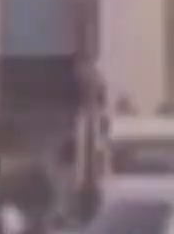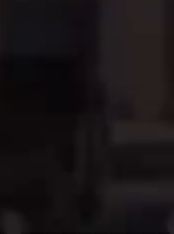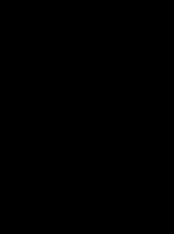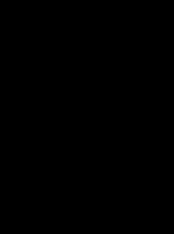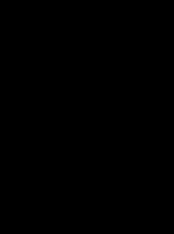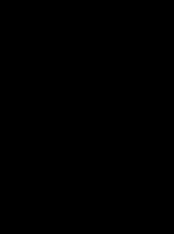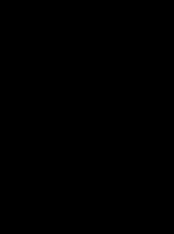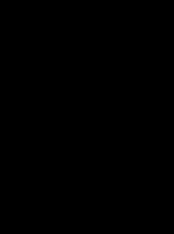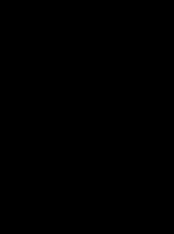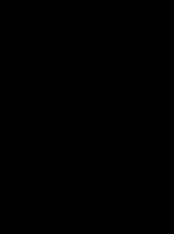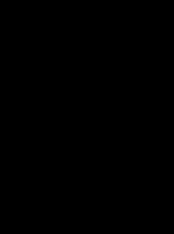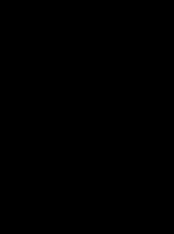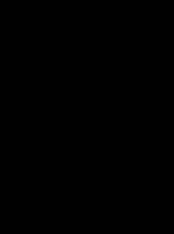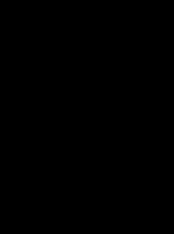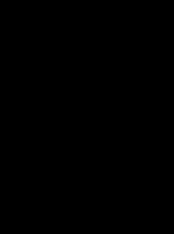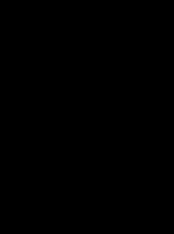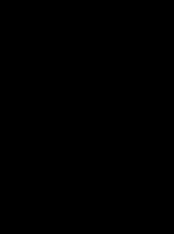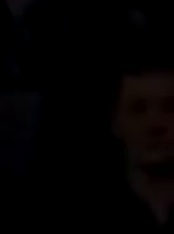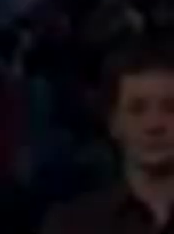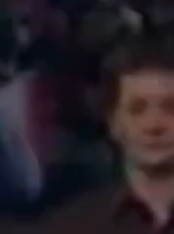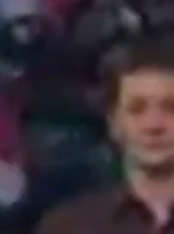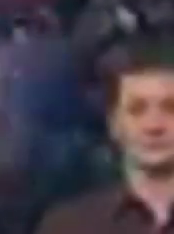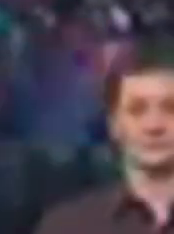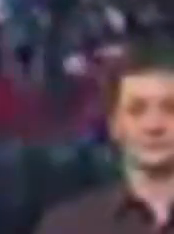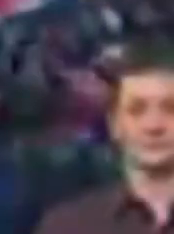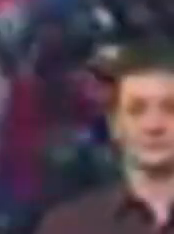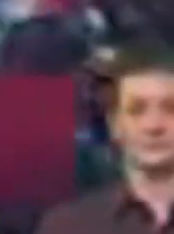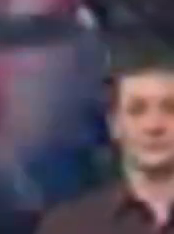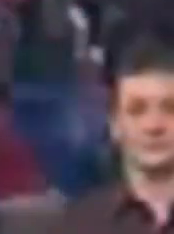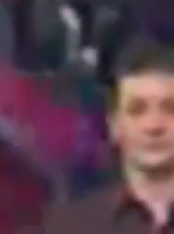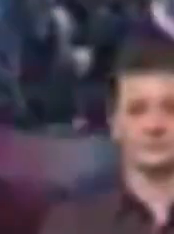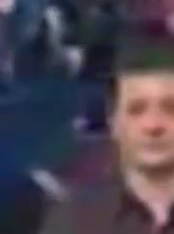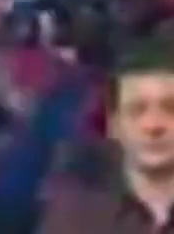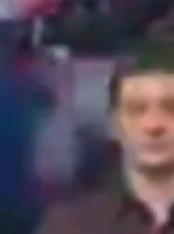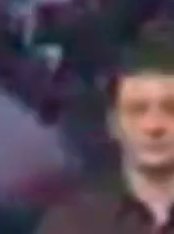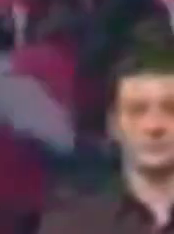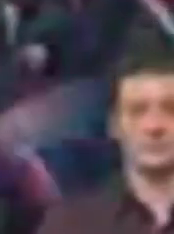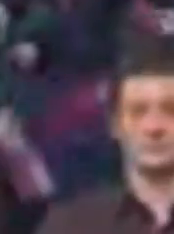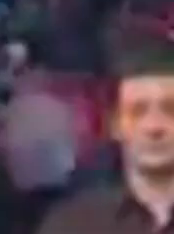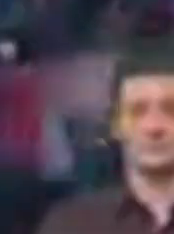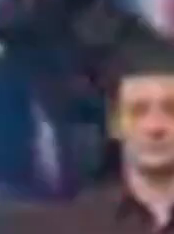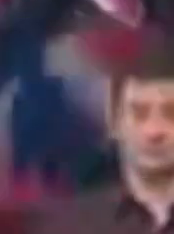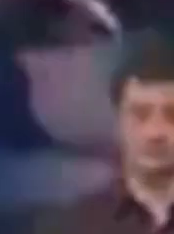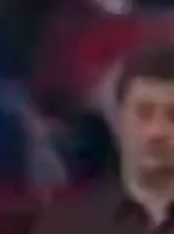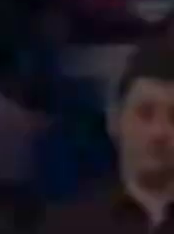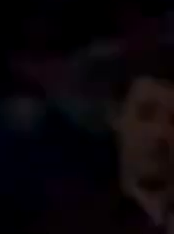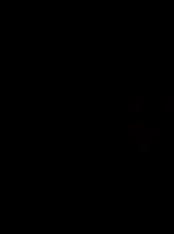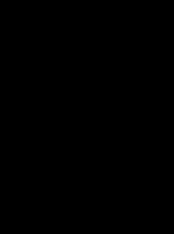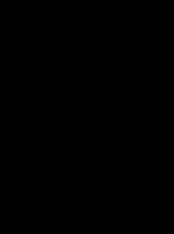Aidez-moi. Nous avons deux mois.